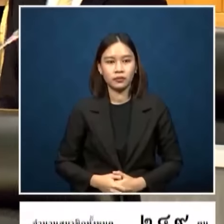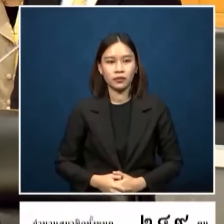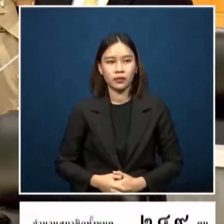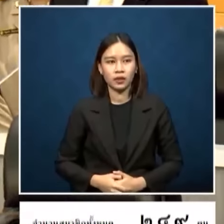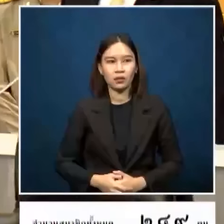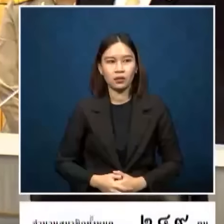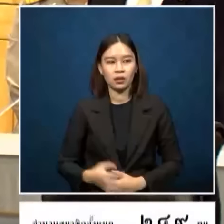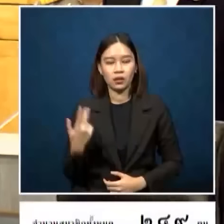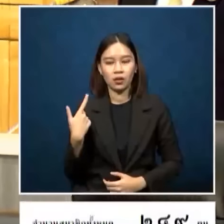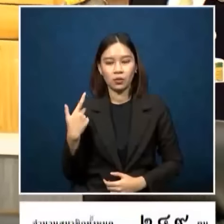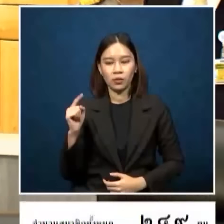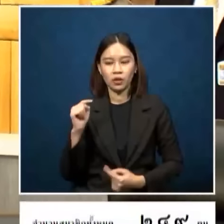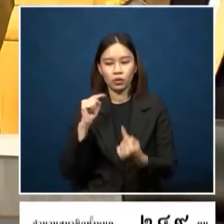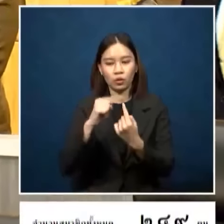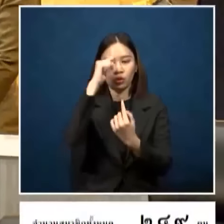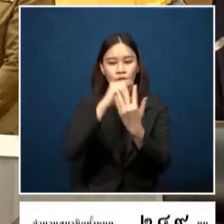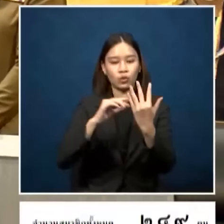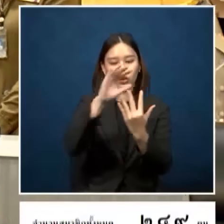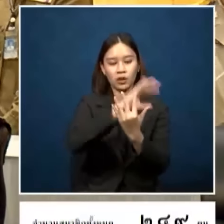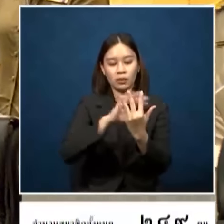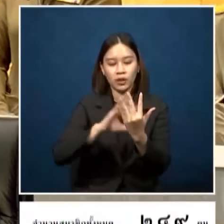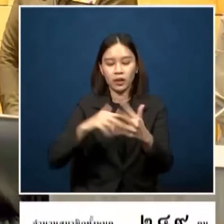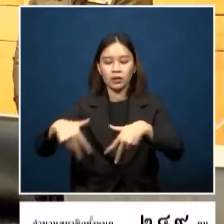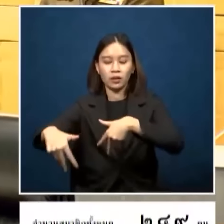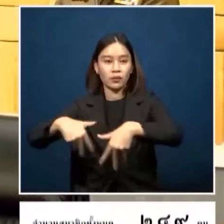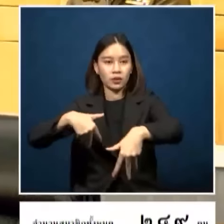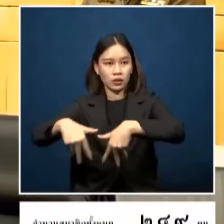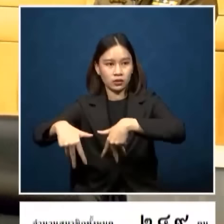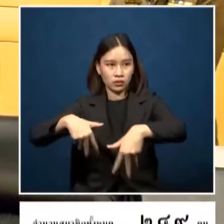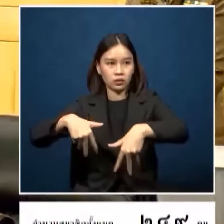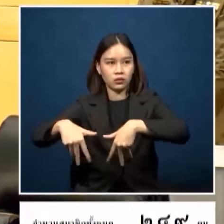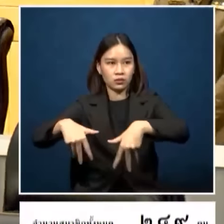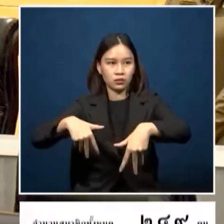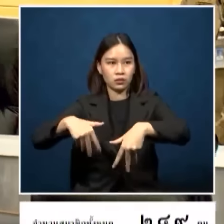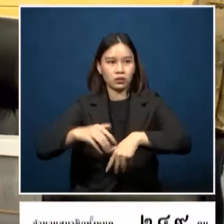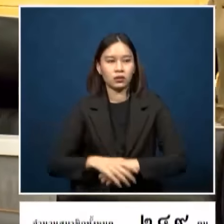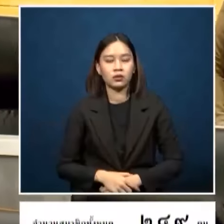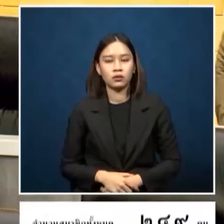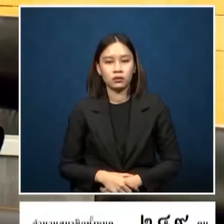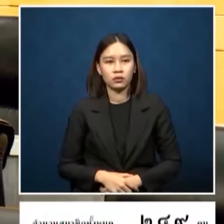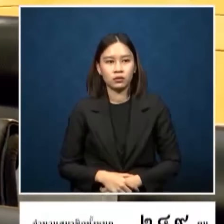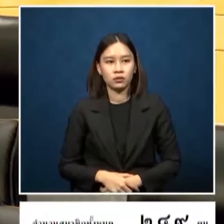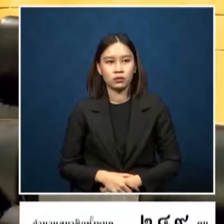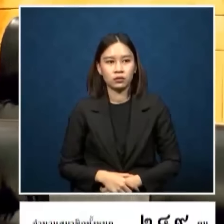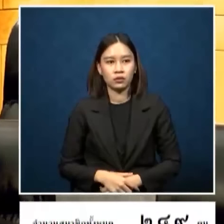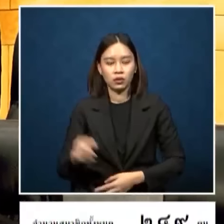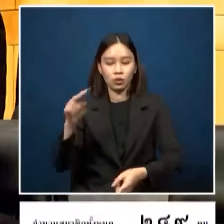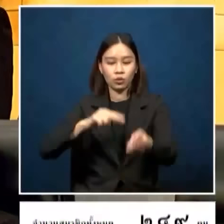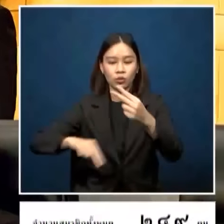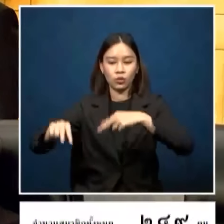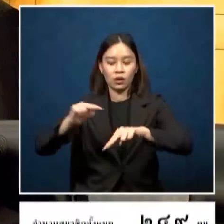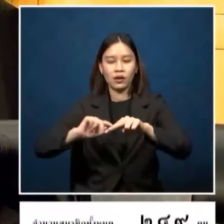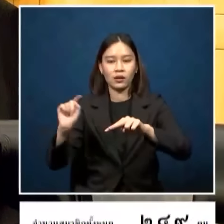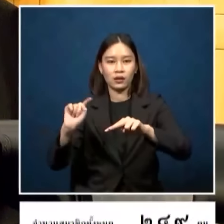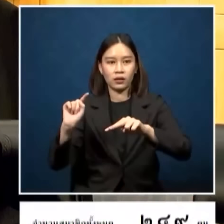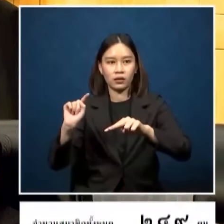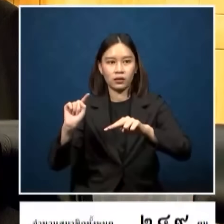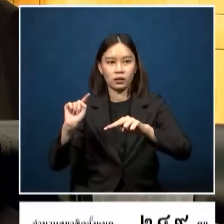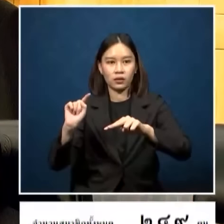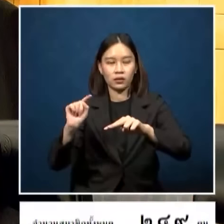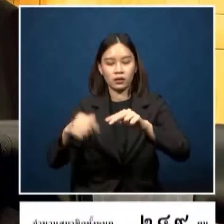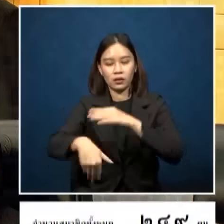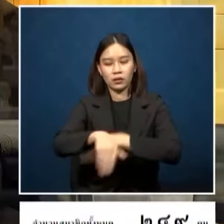ประเทศและประชาชนเพื่อประโยชน์ของประเทศและประชาชนชทั้งจะรักษาไว้หจากรักษาไว้